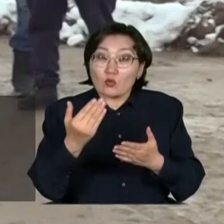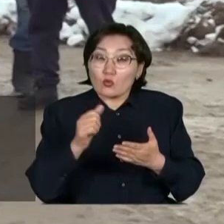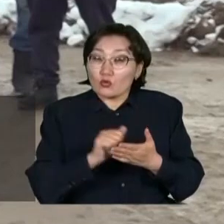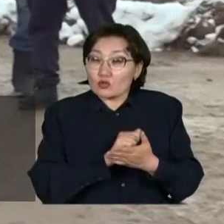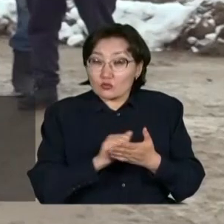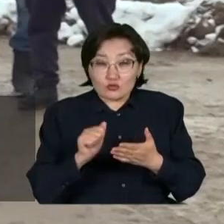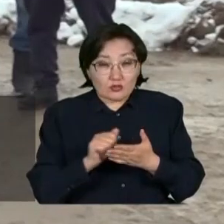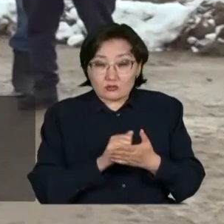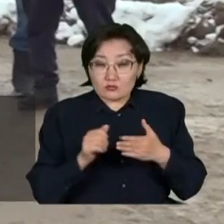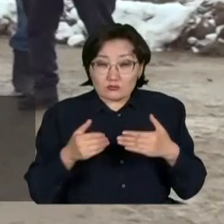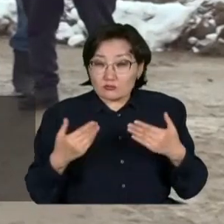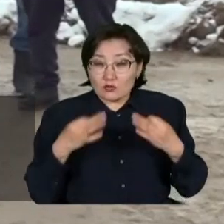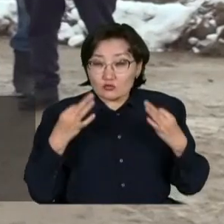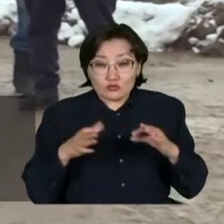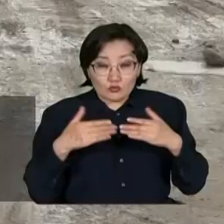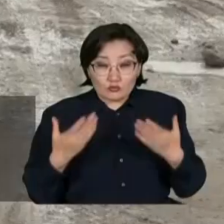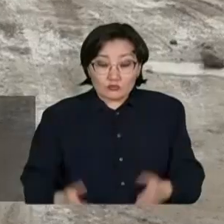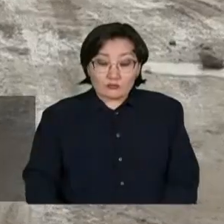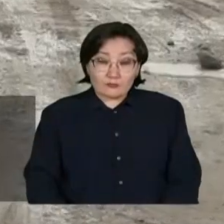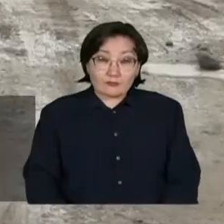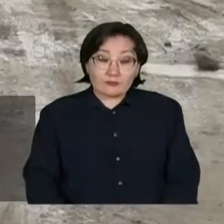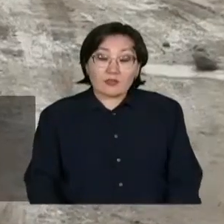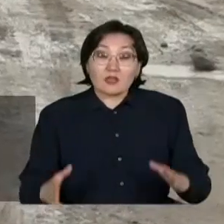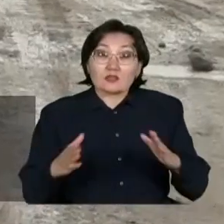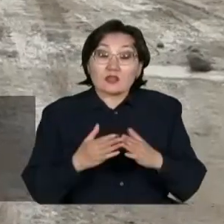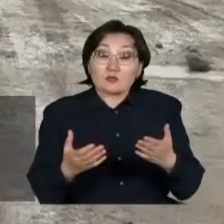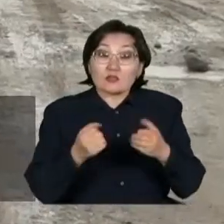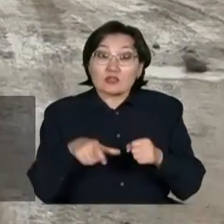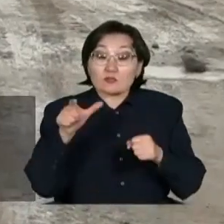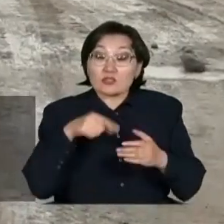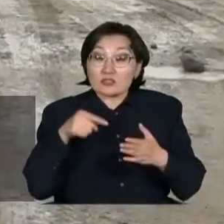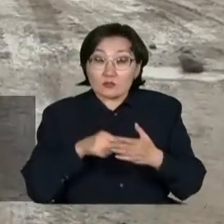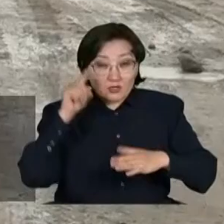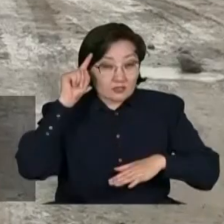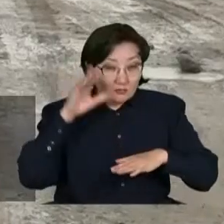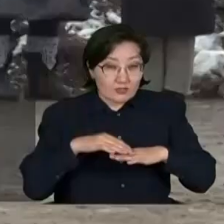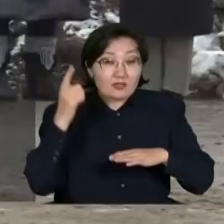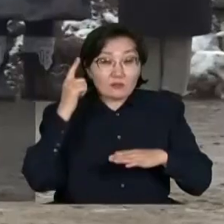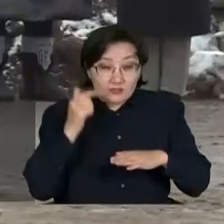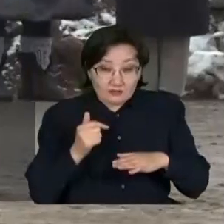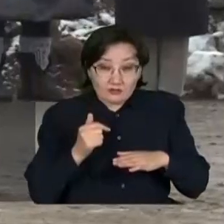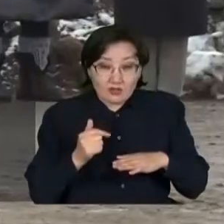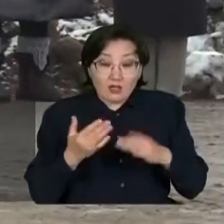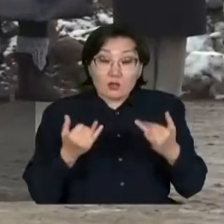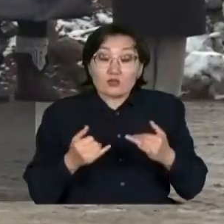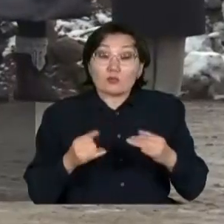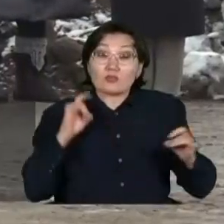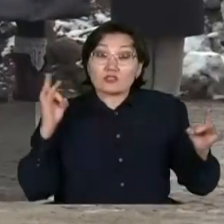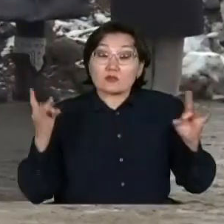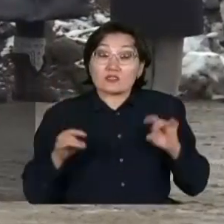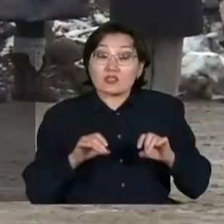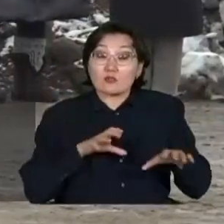құжаттары несі рұқсаттамасы жоқ. Үйден үмітті үлескерлердің мәселесінен әкімдіктегілер де хабардары болып шықты. Атышулы